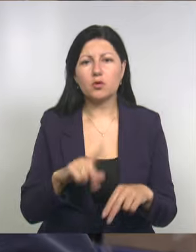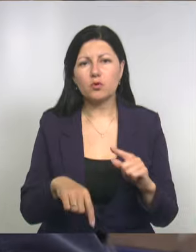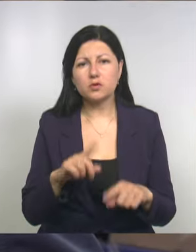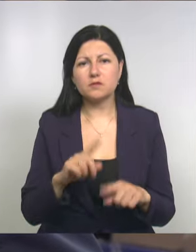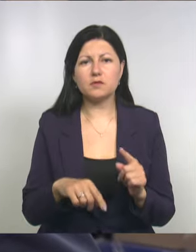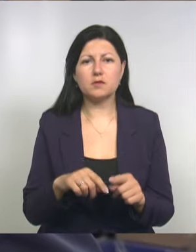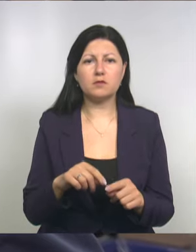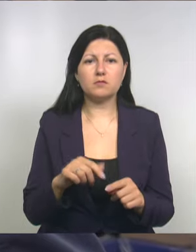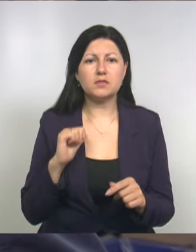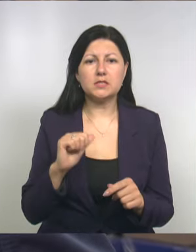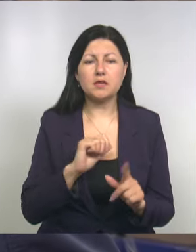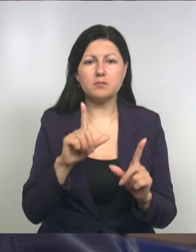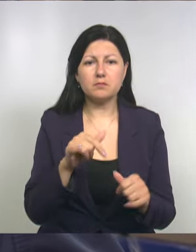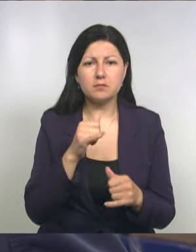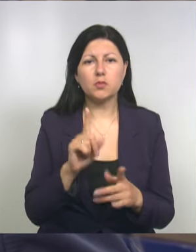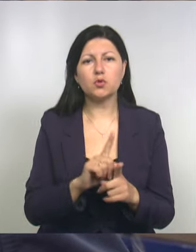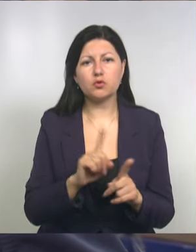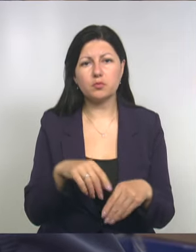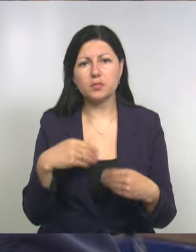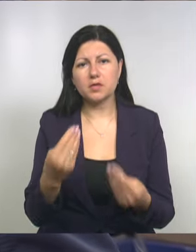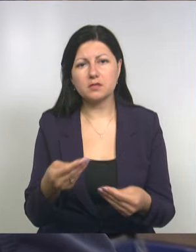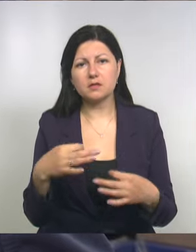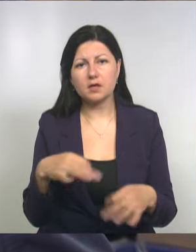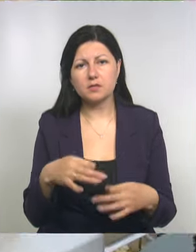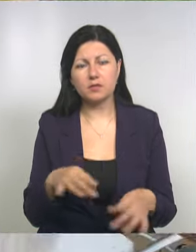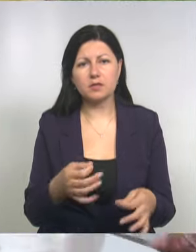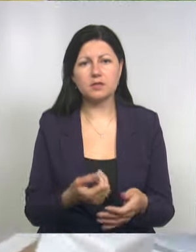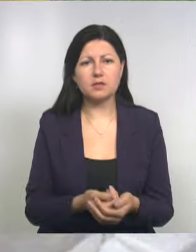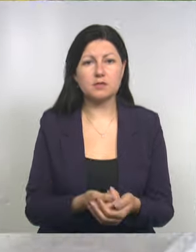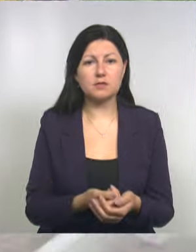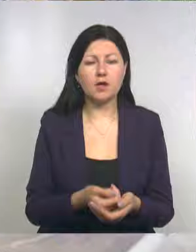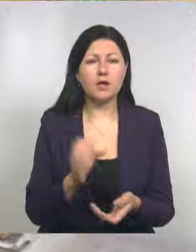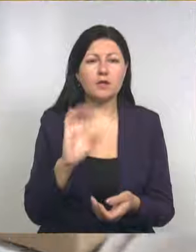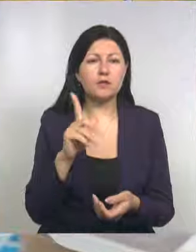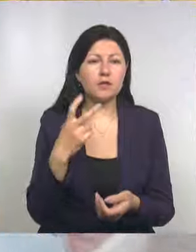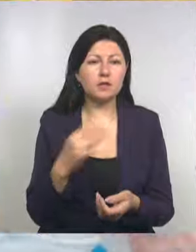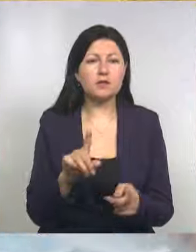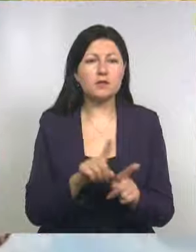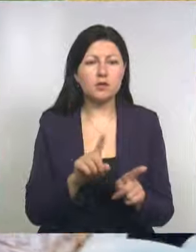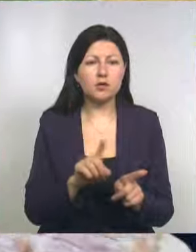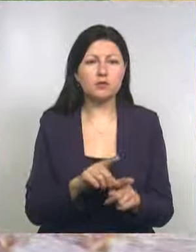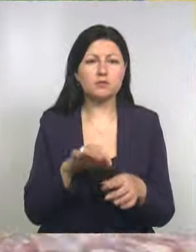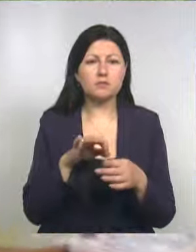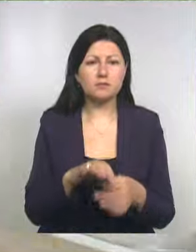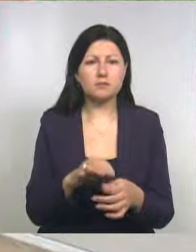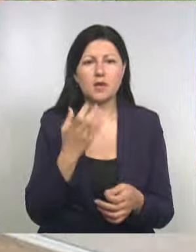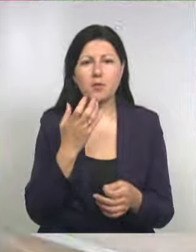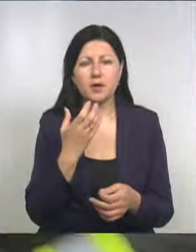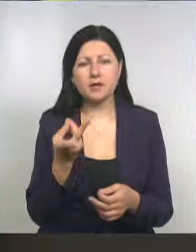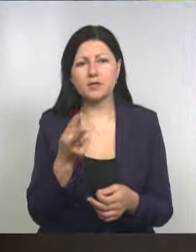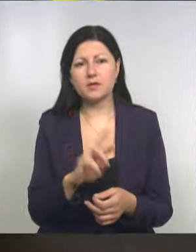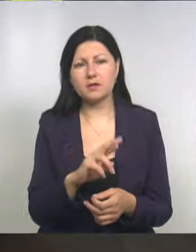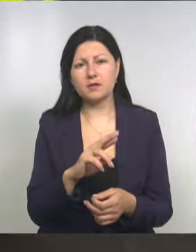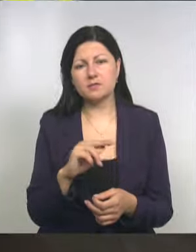имея возможности добраться. Но тоже там предоставляли там транспортные средства. Евгений также помогал организовывать пункты обогрева для